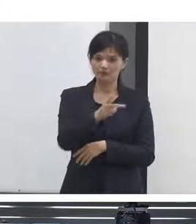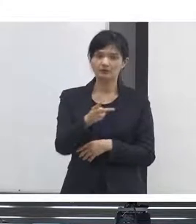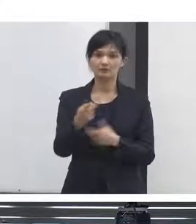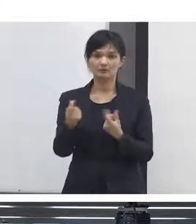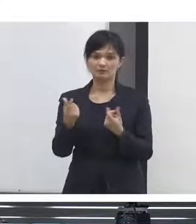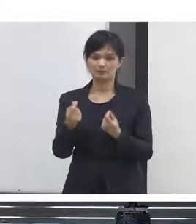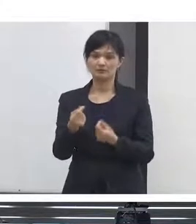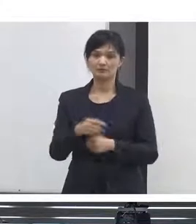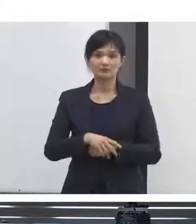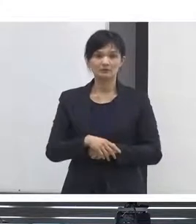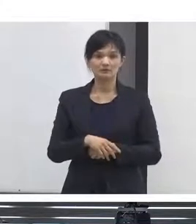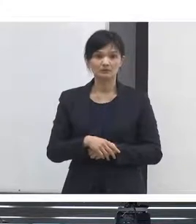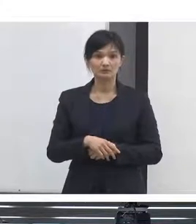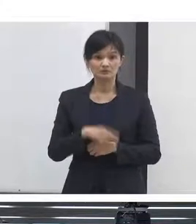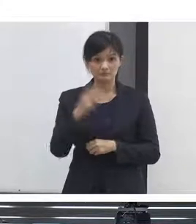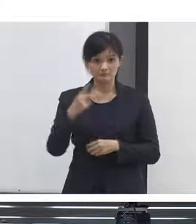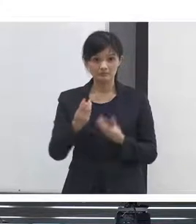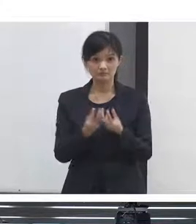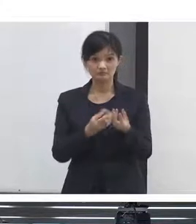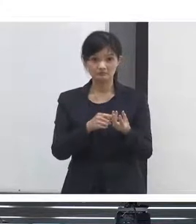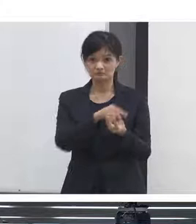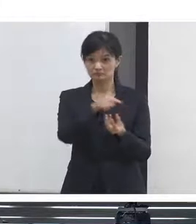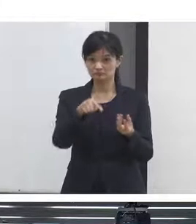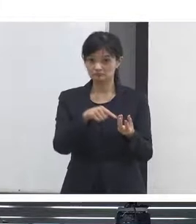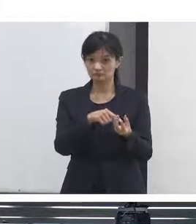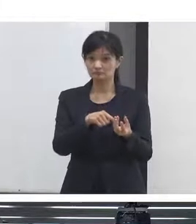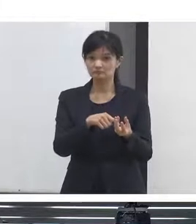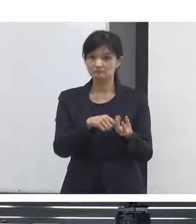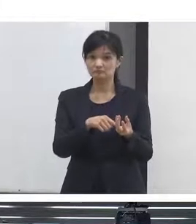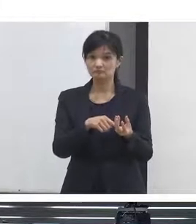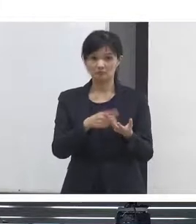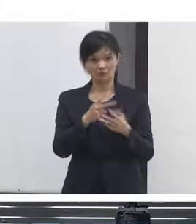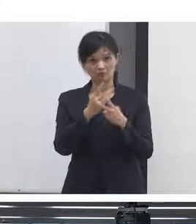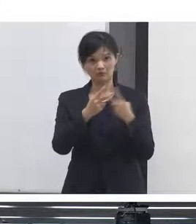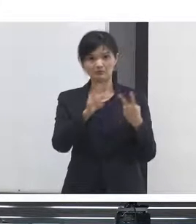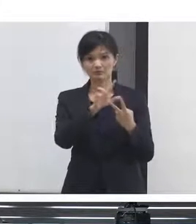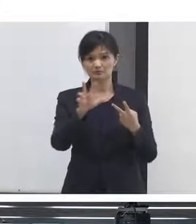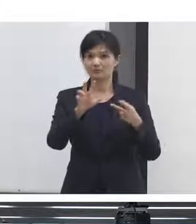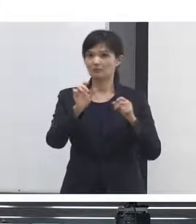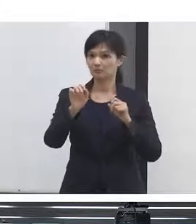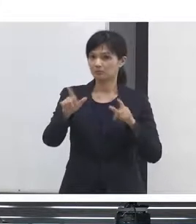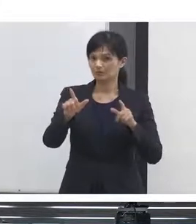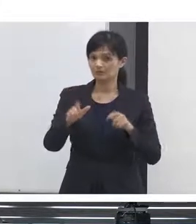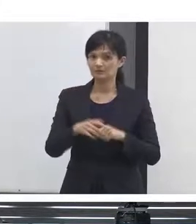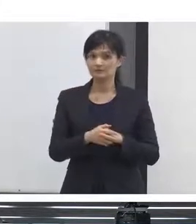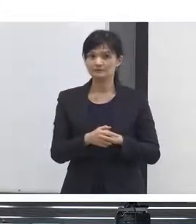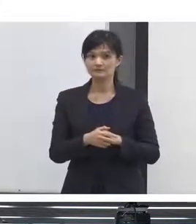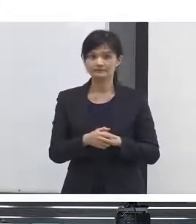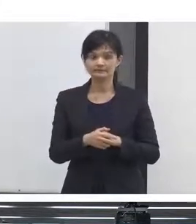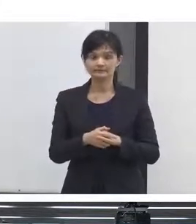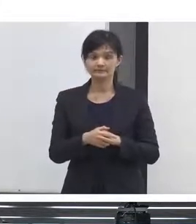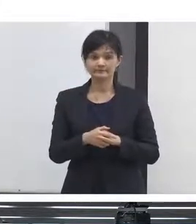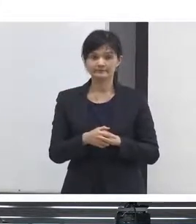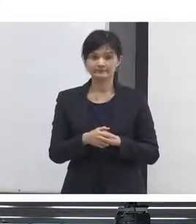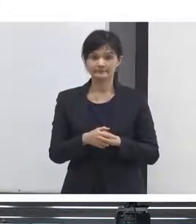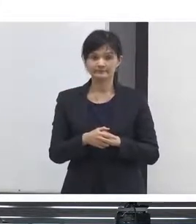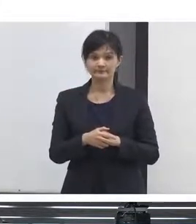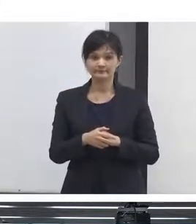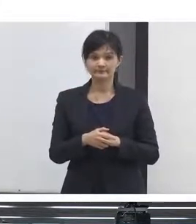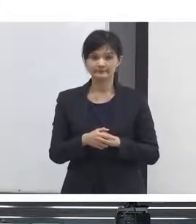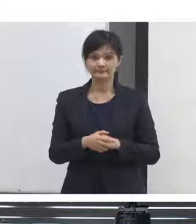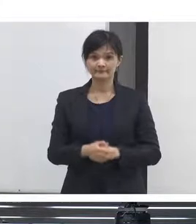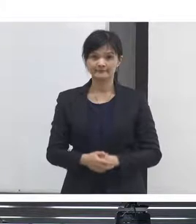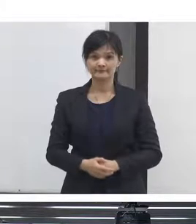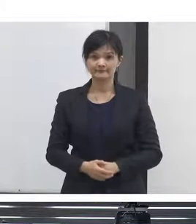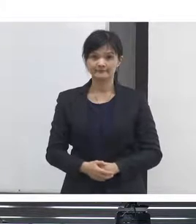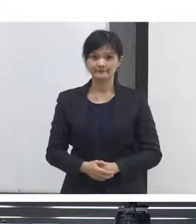有些资料即使不有。技巧难怪重复呢，那格式也不同意，比如说地理资料的描述的方式。那